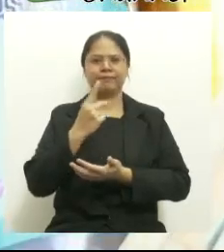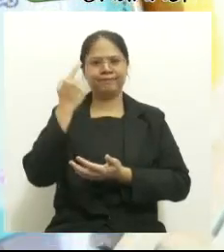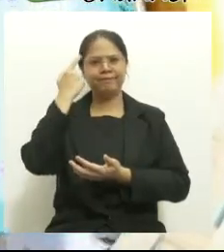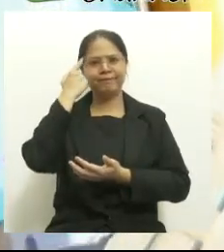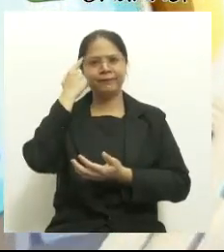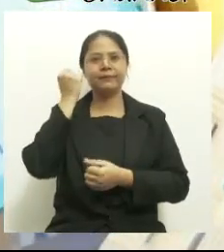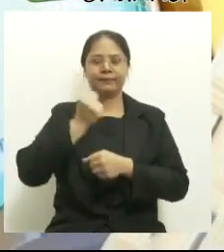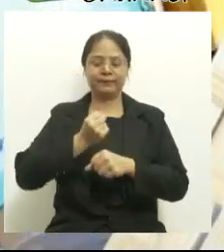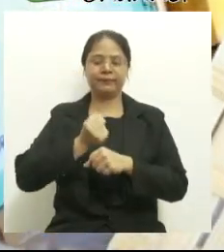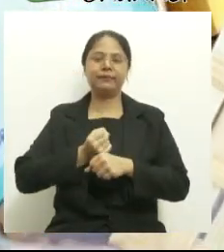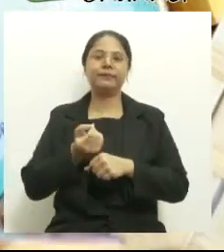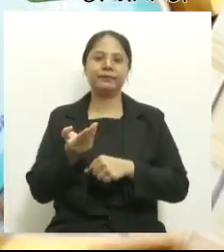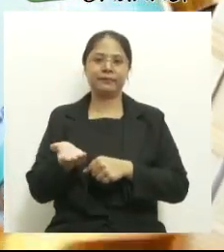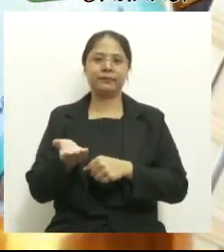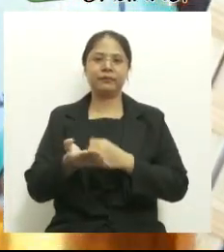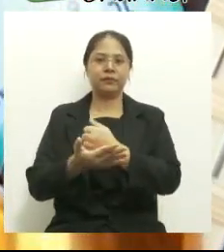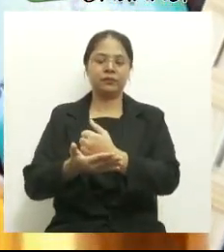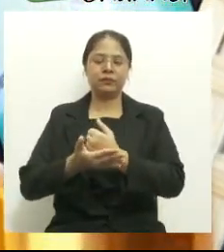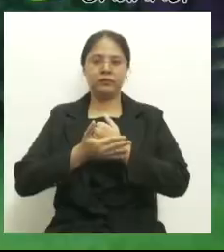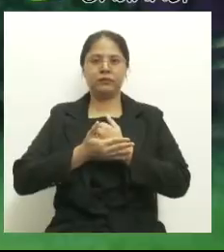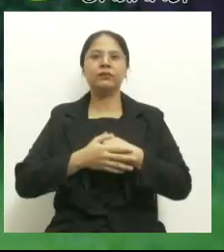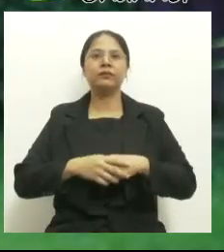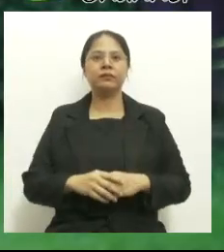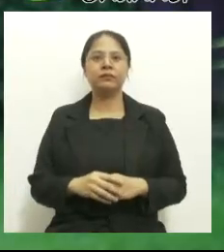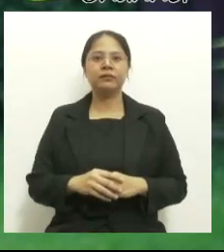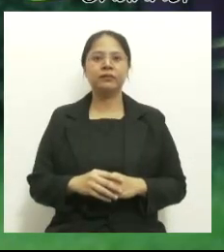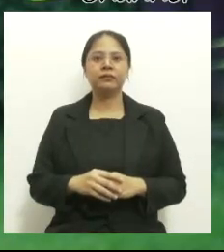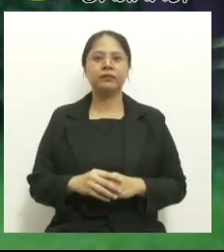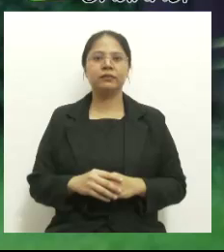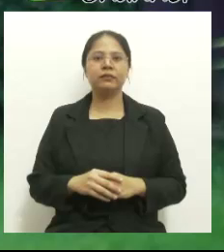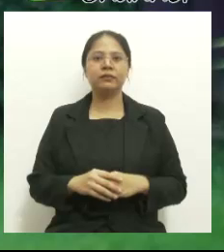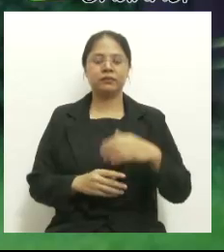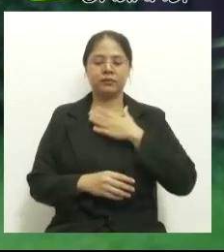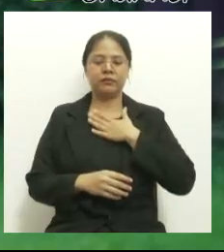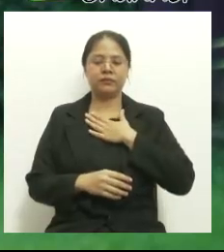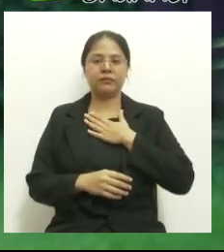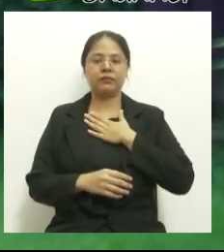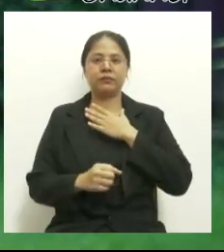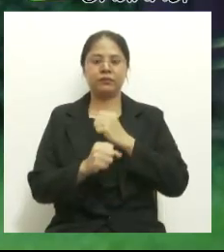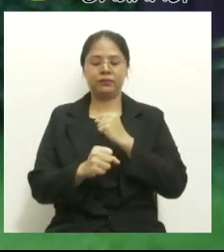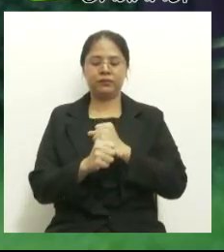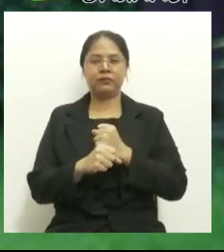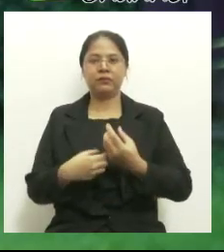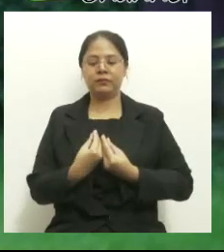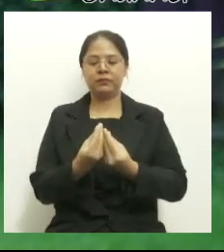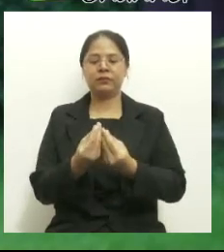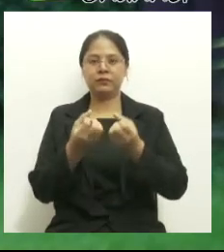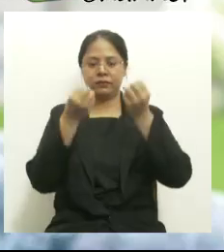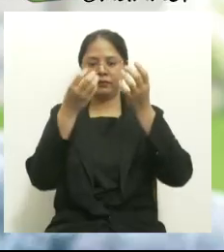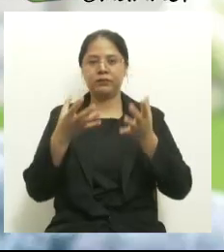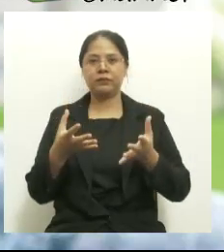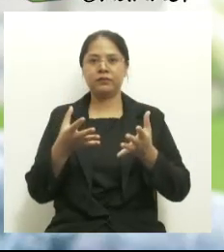สร้างผลิตภัณฑ์ขึ้นมาครับเพื่อช่วยลดปัญหาในส่วนนี้โดยนะครับตัวของผมนะครับได้ทำการให้ความรู้นักเรียนนะครับตั้ง